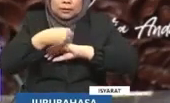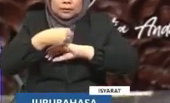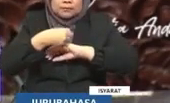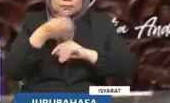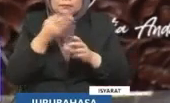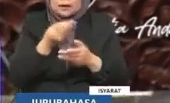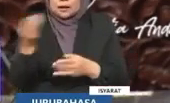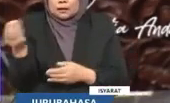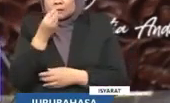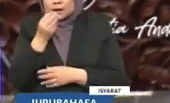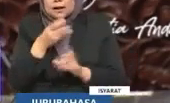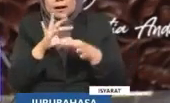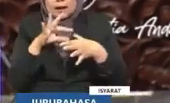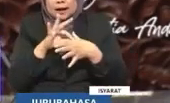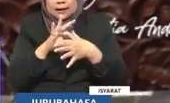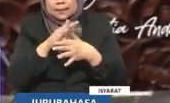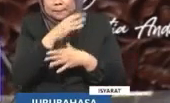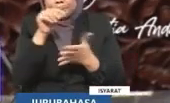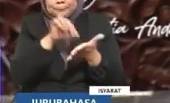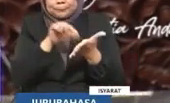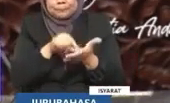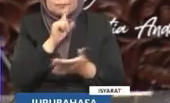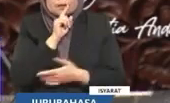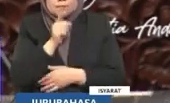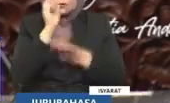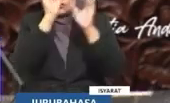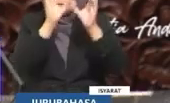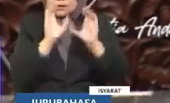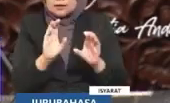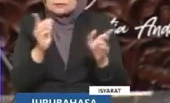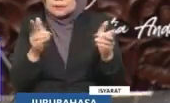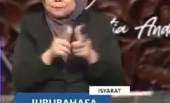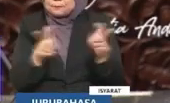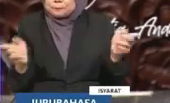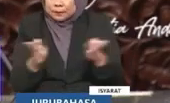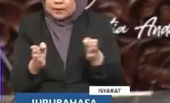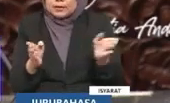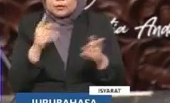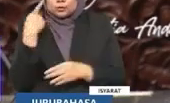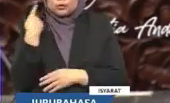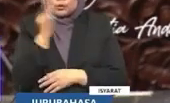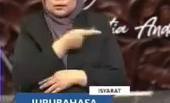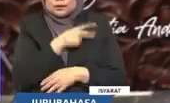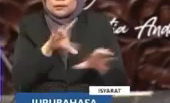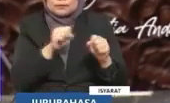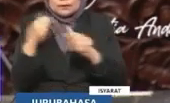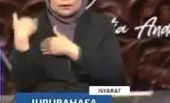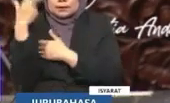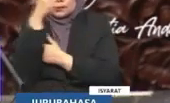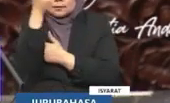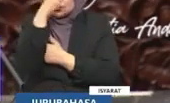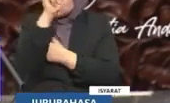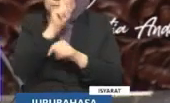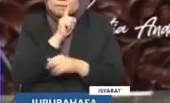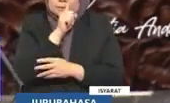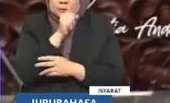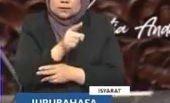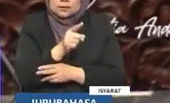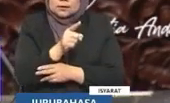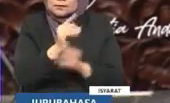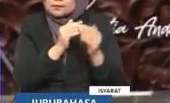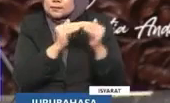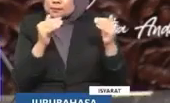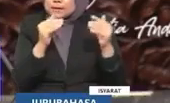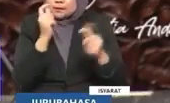bekalan makanan ayam dan daging itu merupakan antara langkah-langkah jangka masa pendek yang diambil oleh kerajaan bagi memastikan